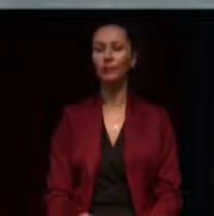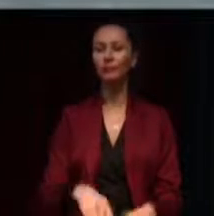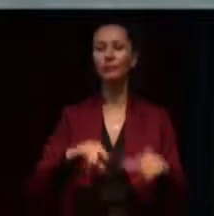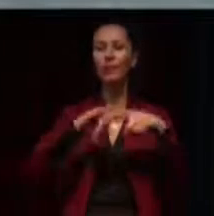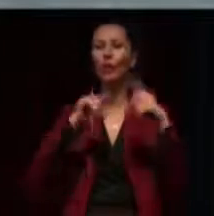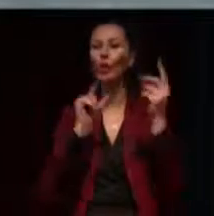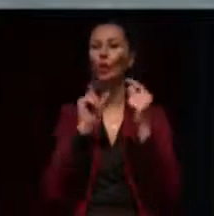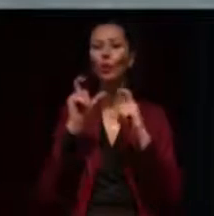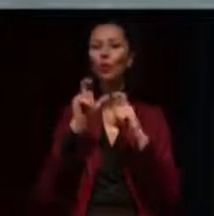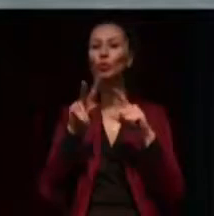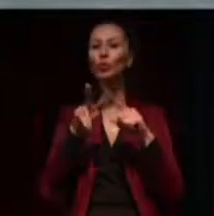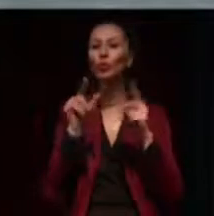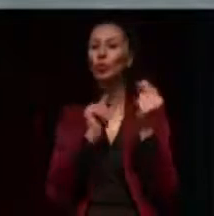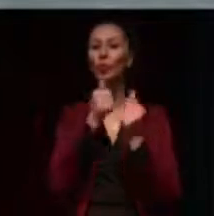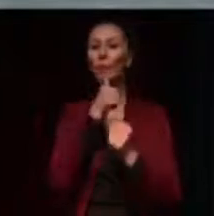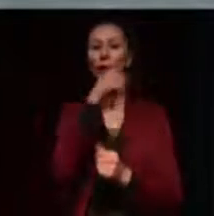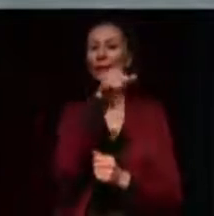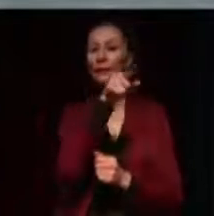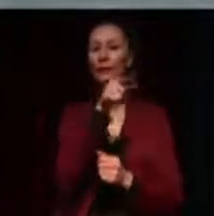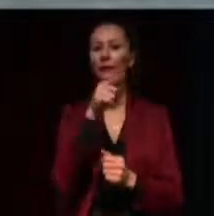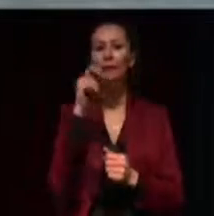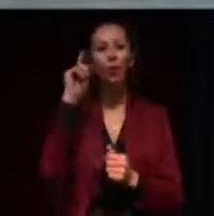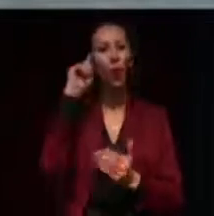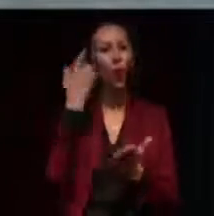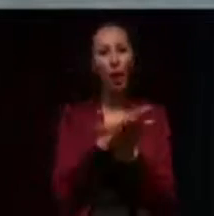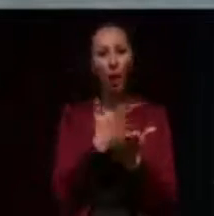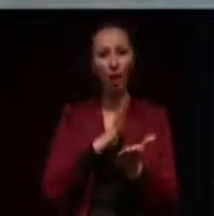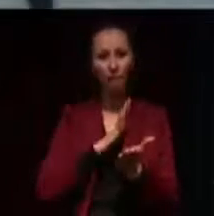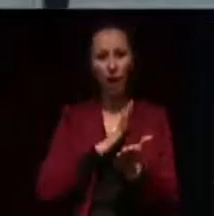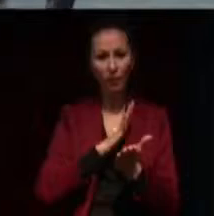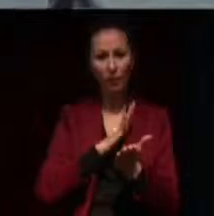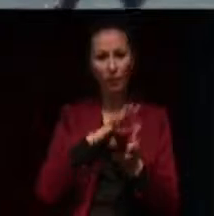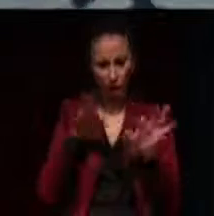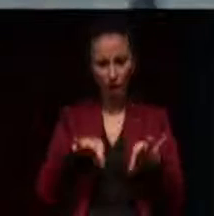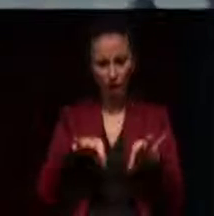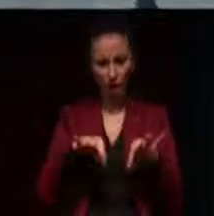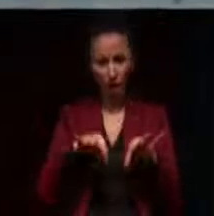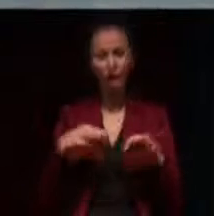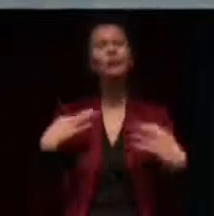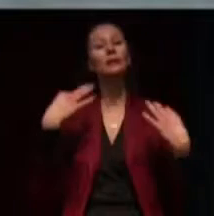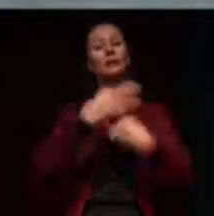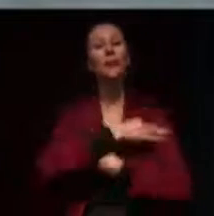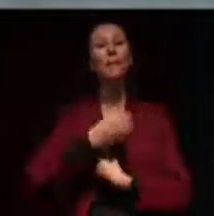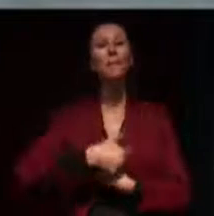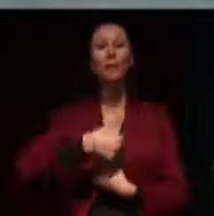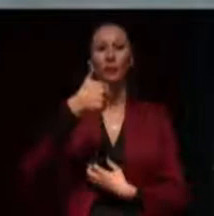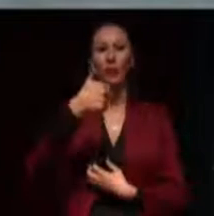Hüsnü Bey, sizin bir önergeniz varmış galiba. Onun şimdi yapılması gerekiyormuş. Eğer...